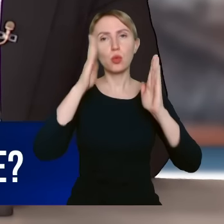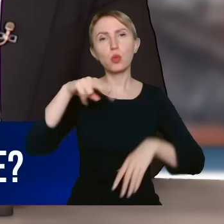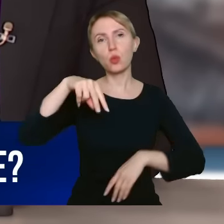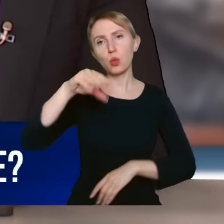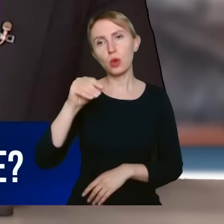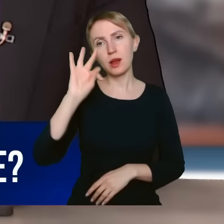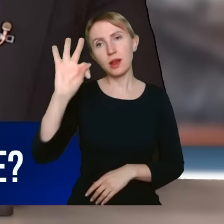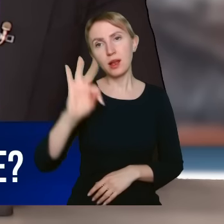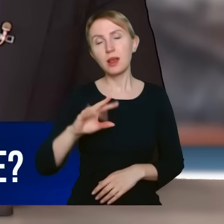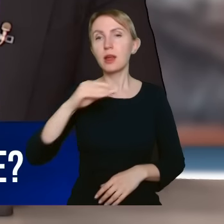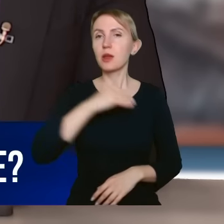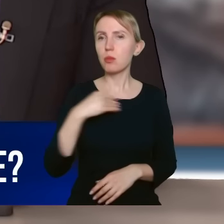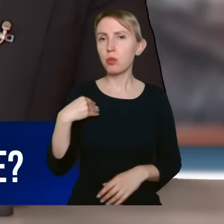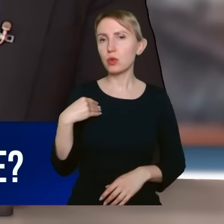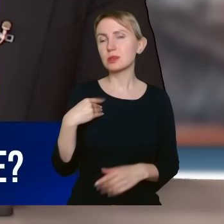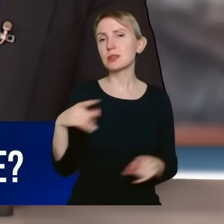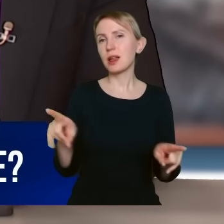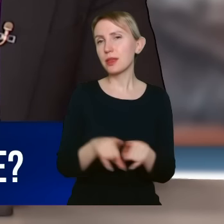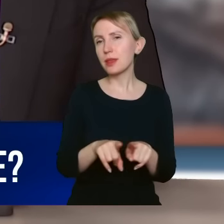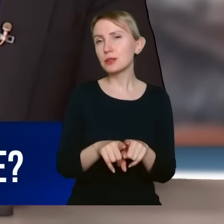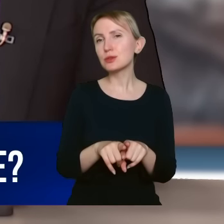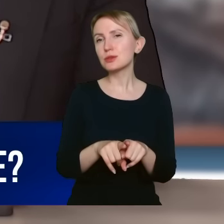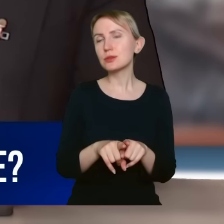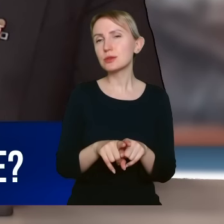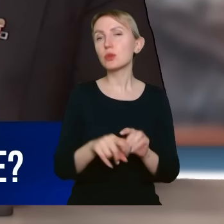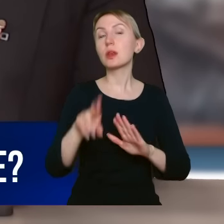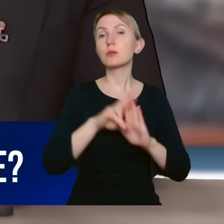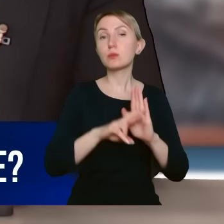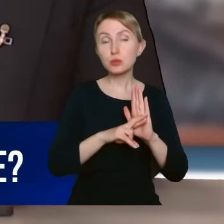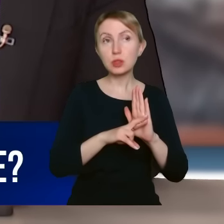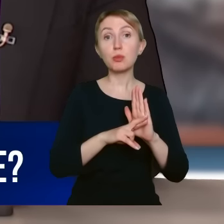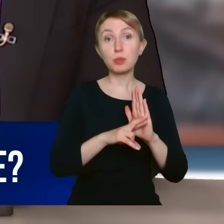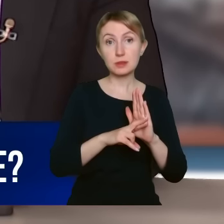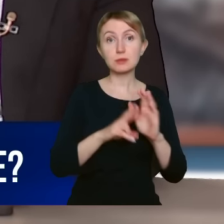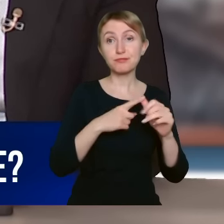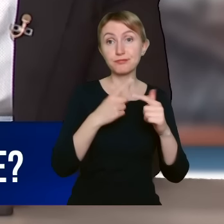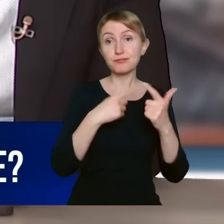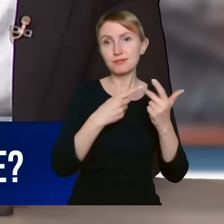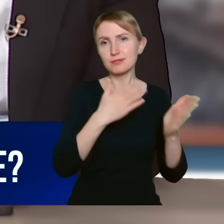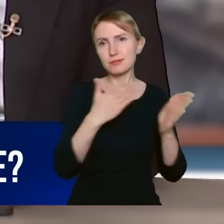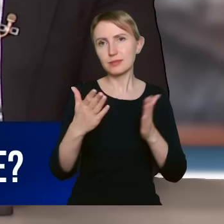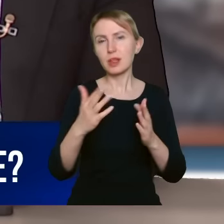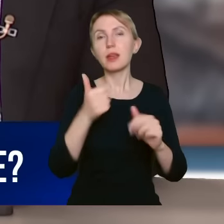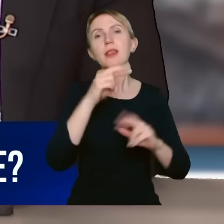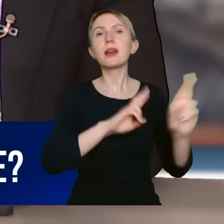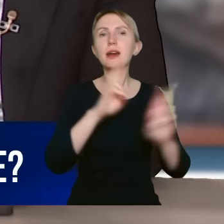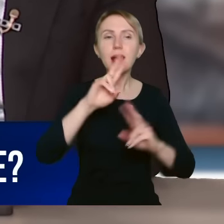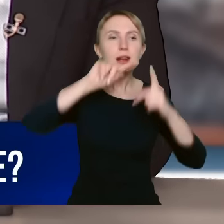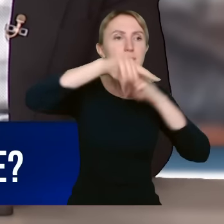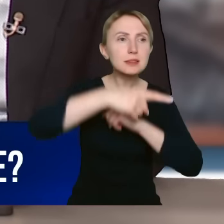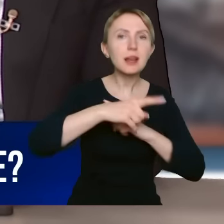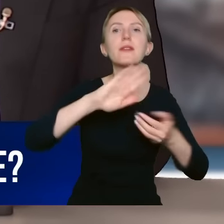i zresztą Polska na własnym podwórku również, to jedna regulacja powoduje kolejność kolejnej, tak? Jedna interwencja w rynek powoduje